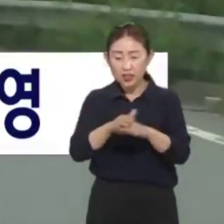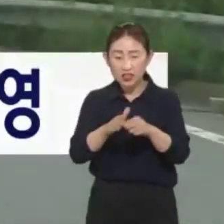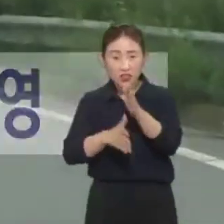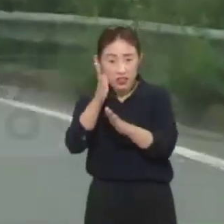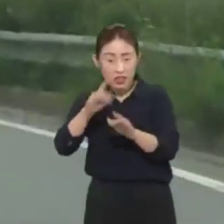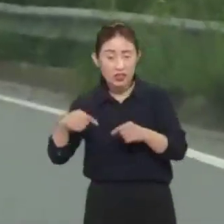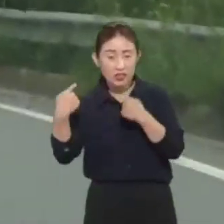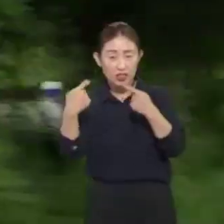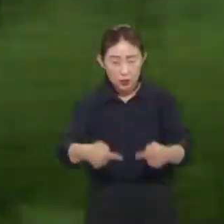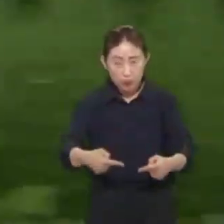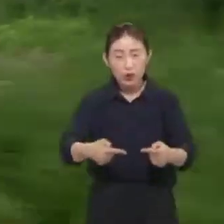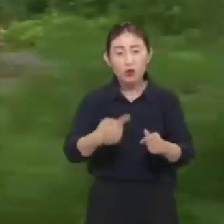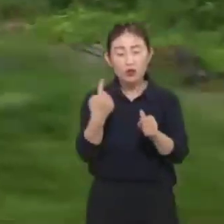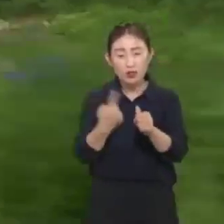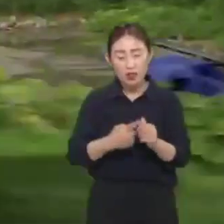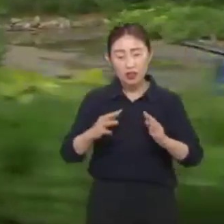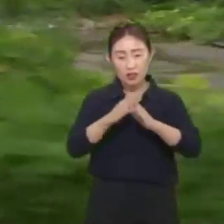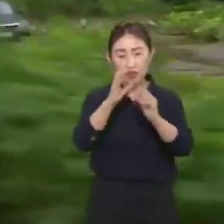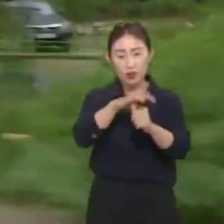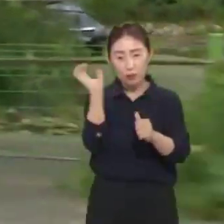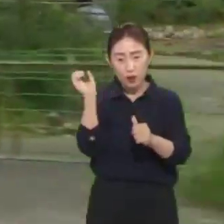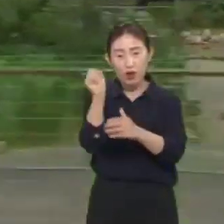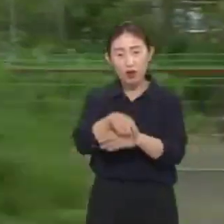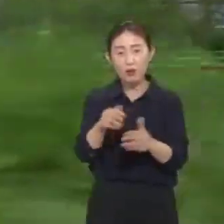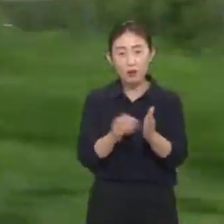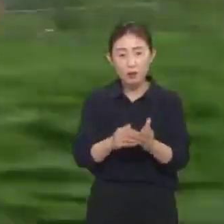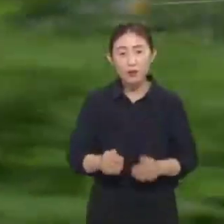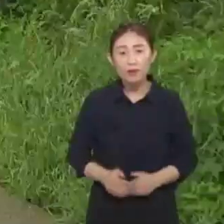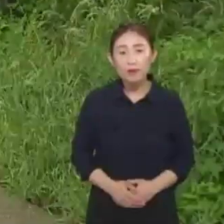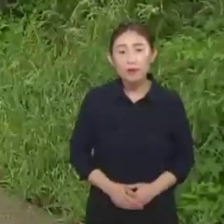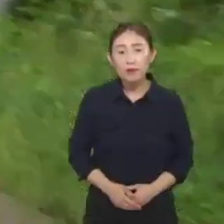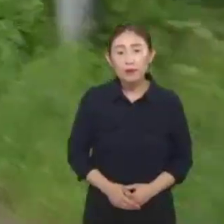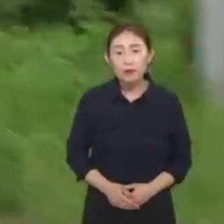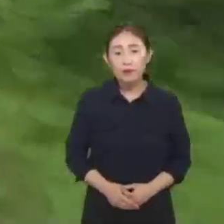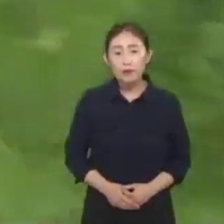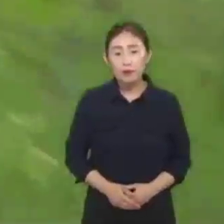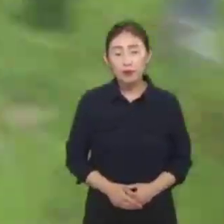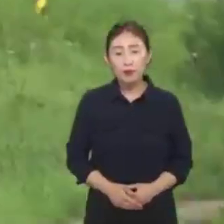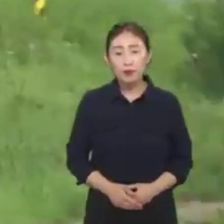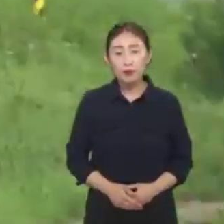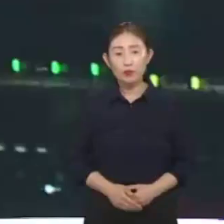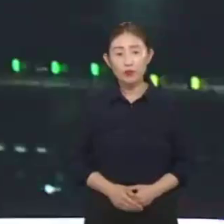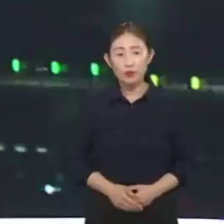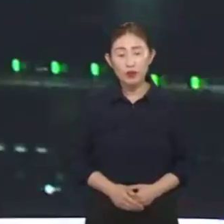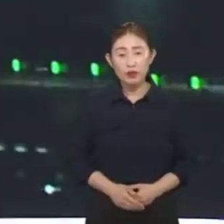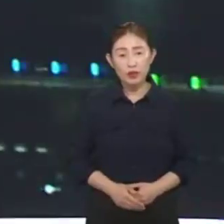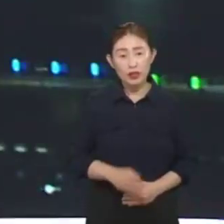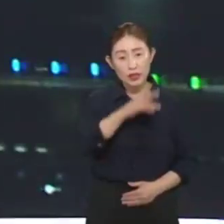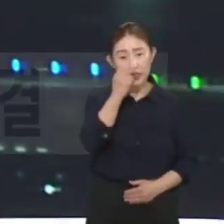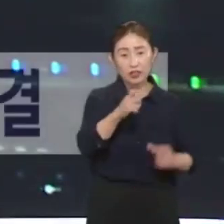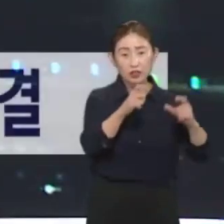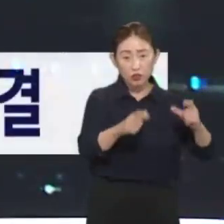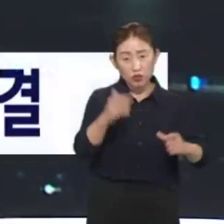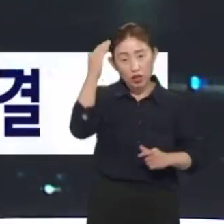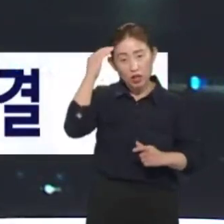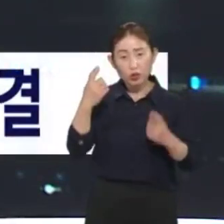사업자 참여 등을 골자로 조건부 승인을 의결했습니다.